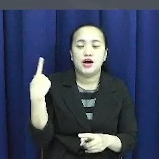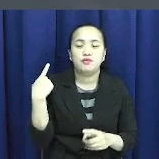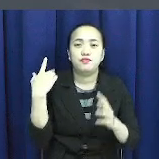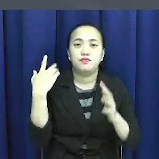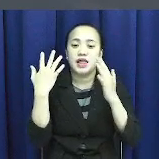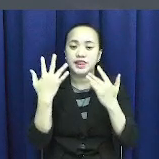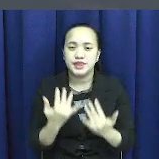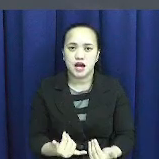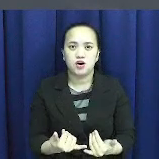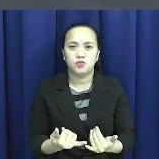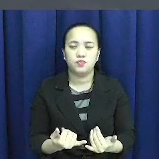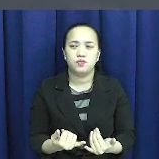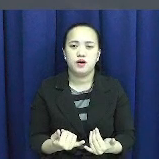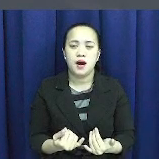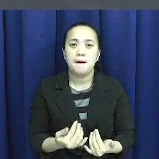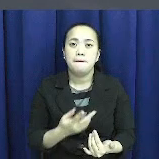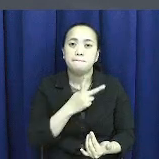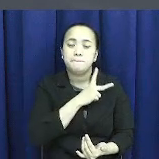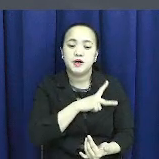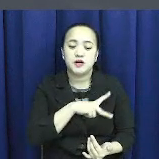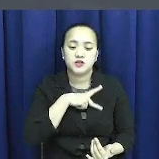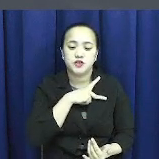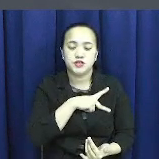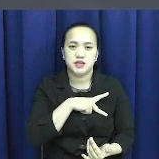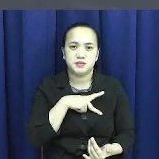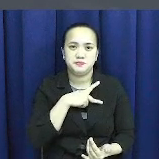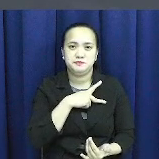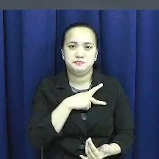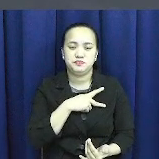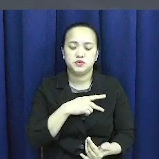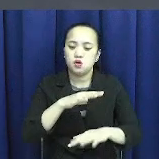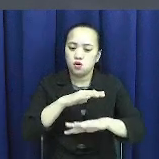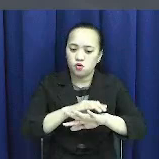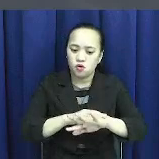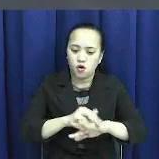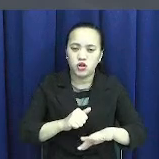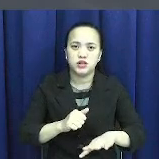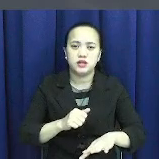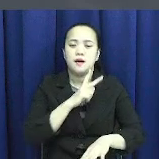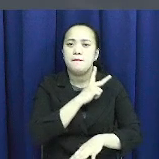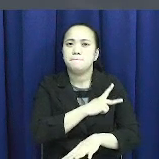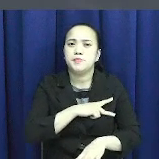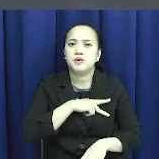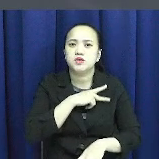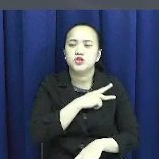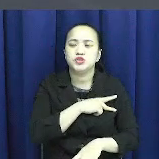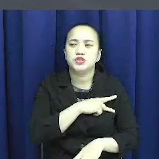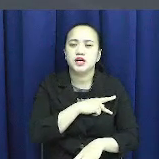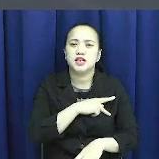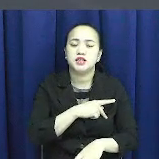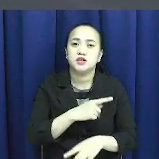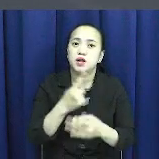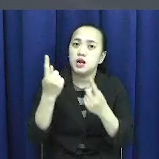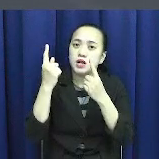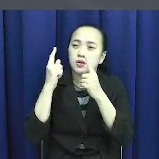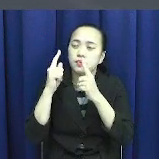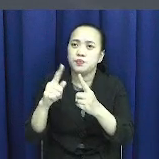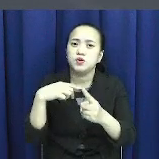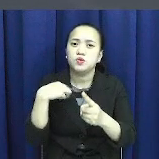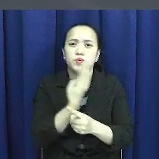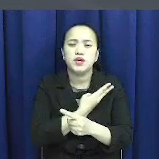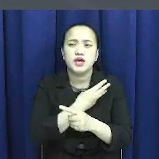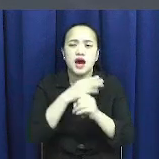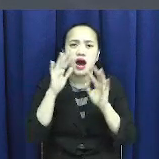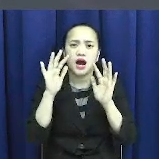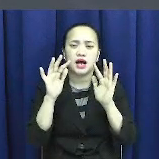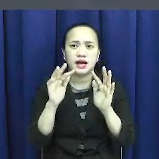New Testament, walang pwedeng makapagpatawad ng kasalanan ng tao maliban na sa Diyos. Kaya nga po,